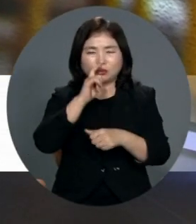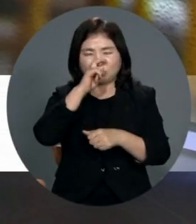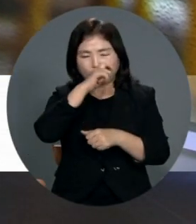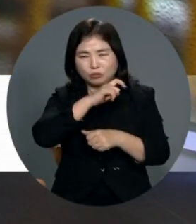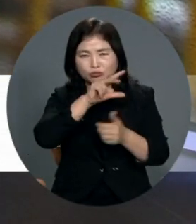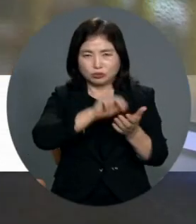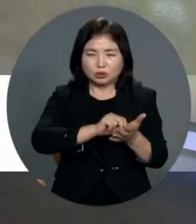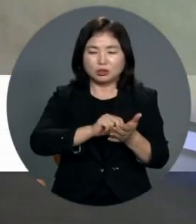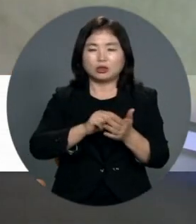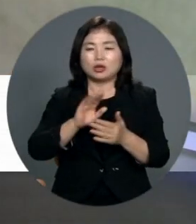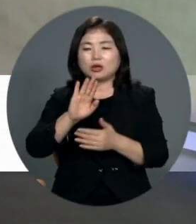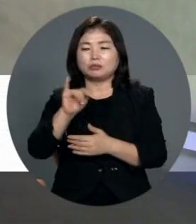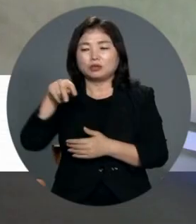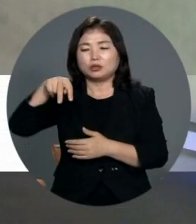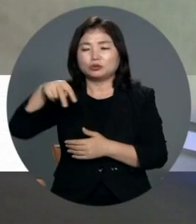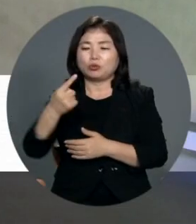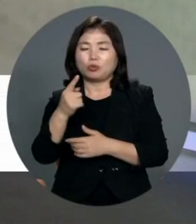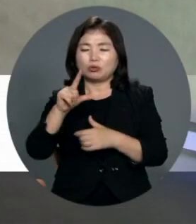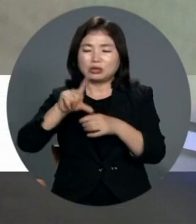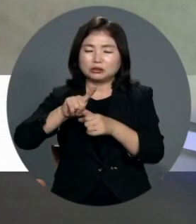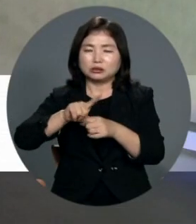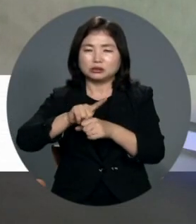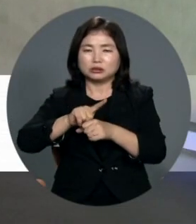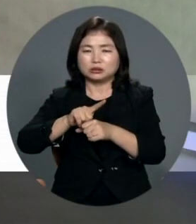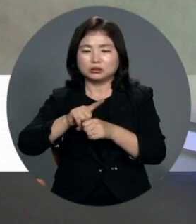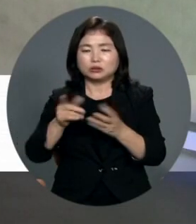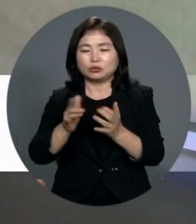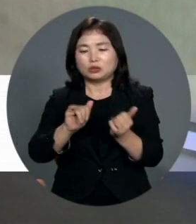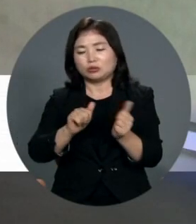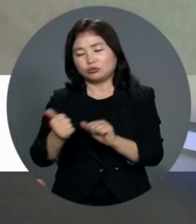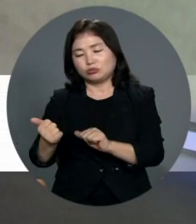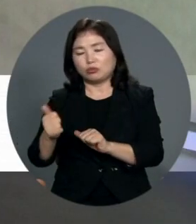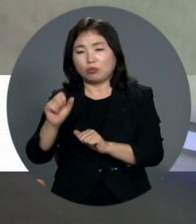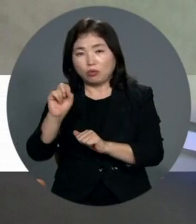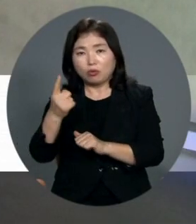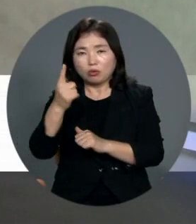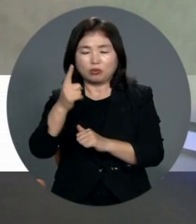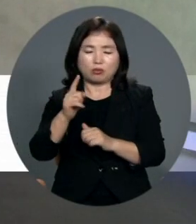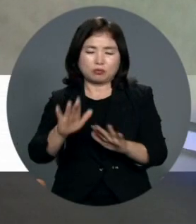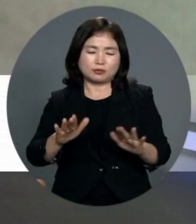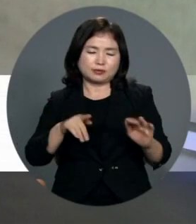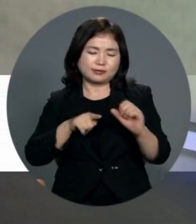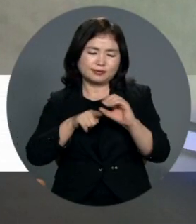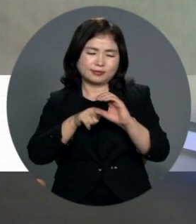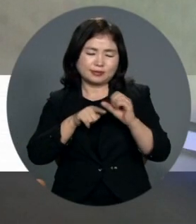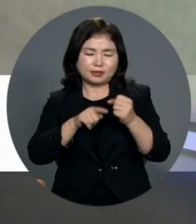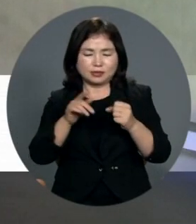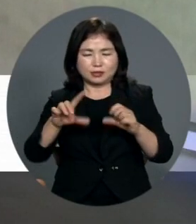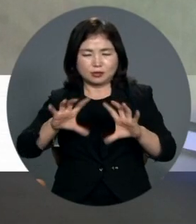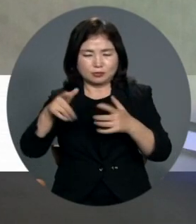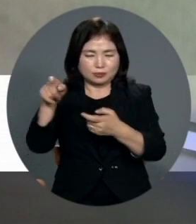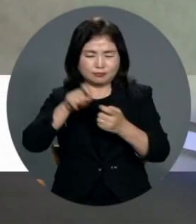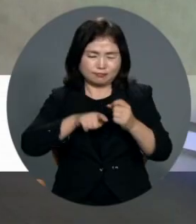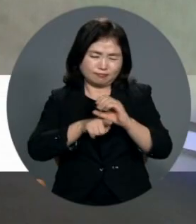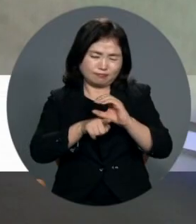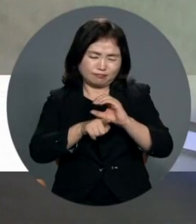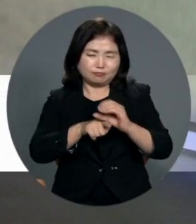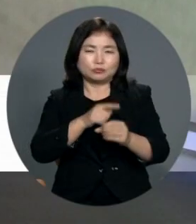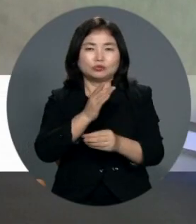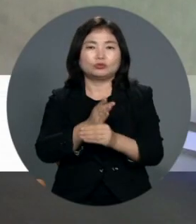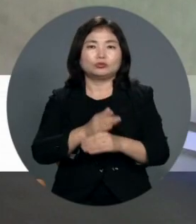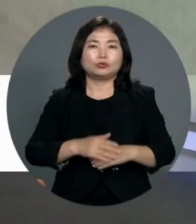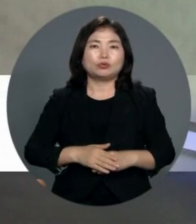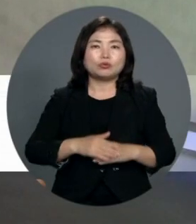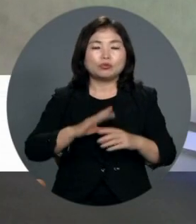논란에 이어 비속가스로 인한 노동자 사망 사건까지 더해져 올해도 강도 높은 공세가 예상됐는데요.